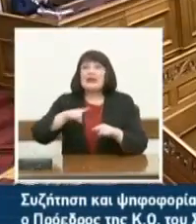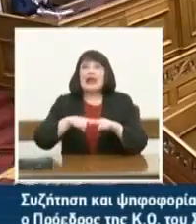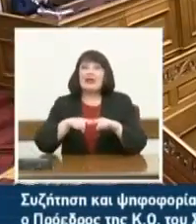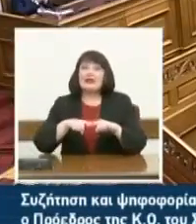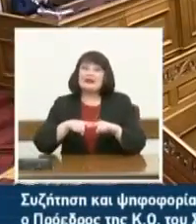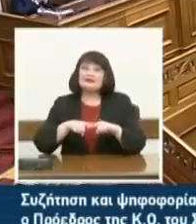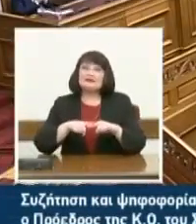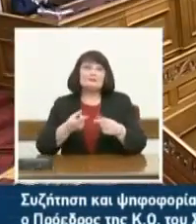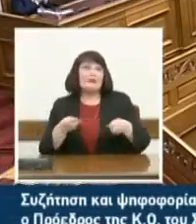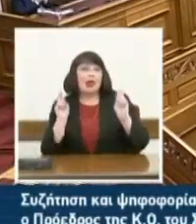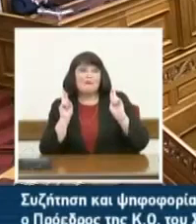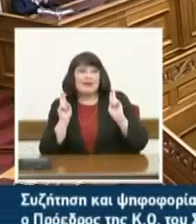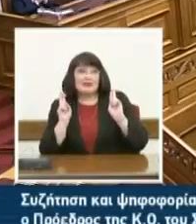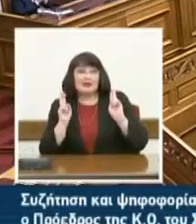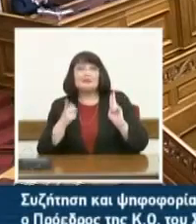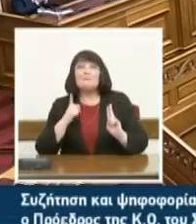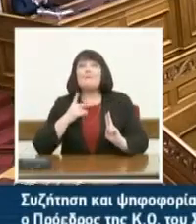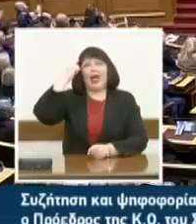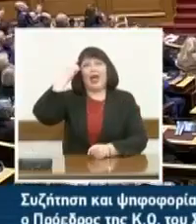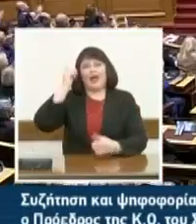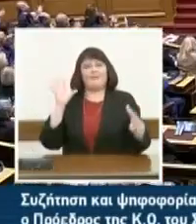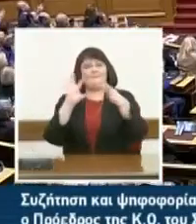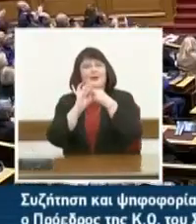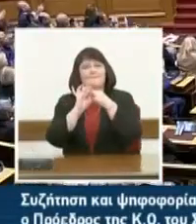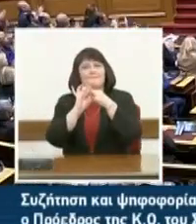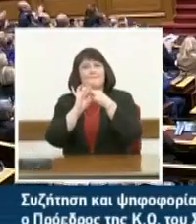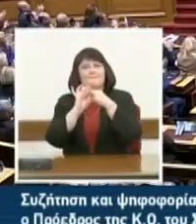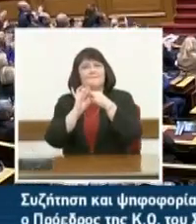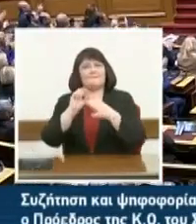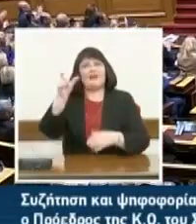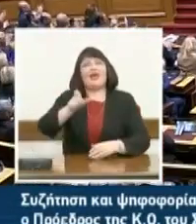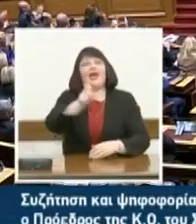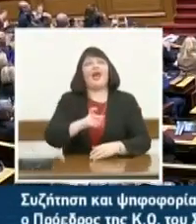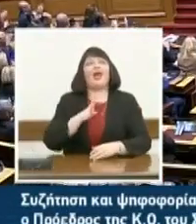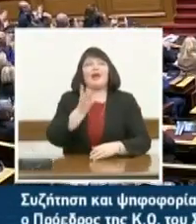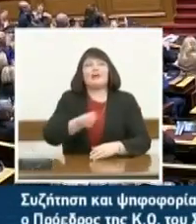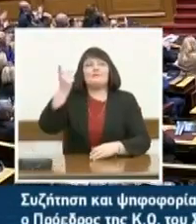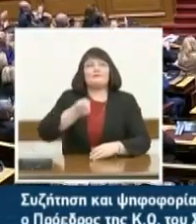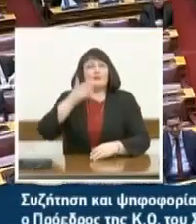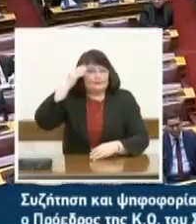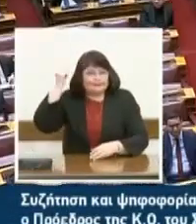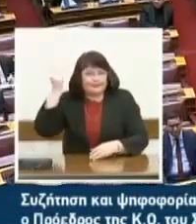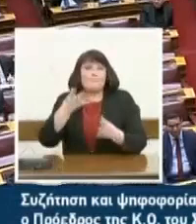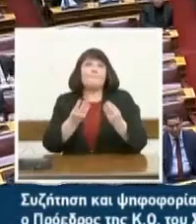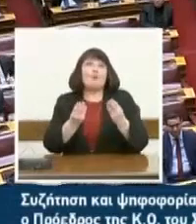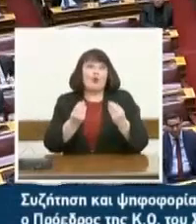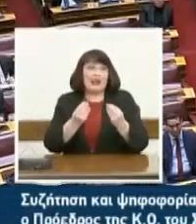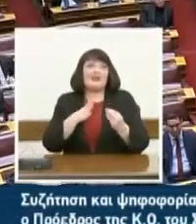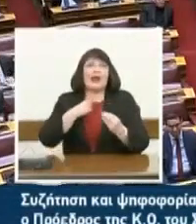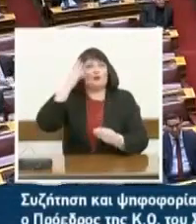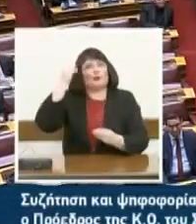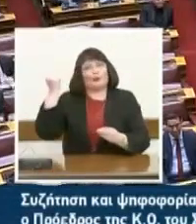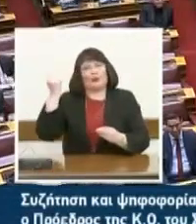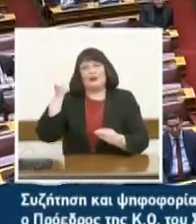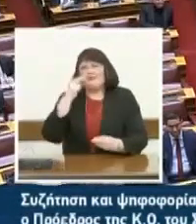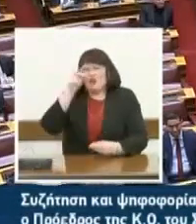φυλακή. Λοιπόν, μαζί με τον συνασπισμό και το. Δεν είναι κάτι το οποίο εμάς μας χαρακτηρίζει. Εμείς θέλουμε μία κυβέρνηση που θα κάνει μεγάλες μεταρρυθμίσεις και